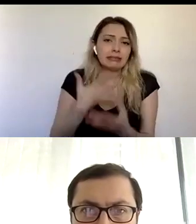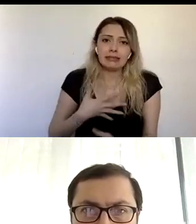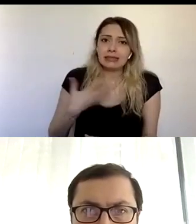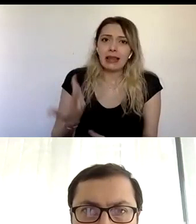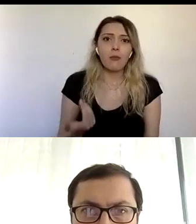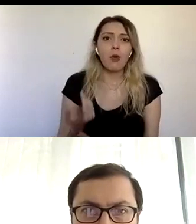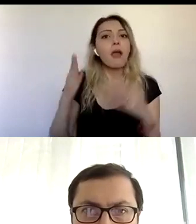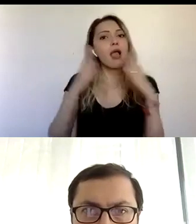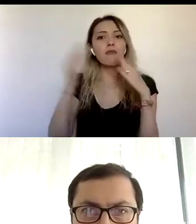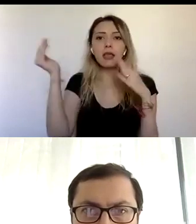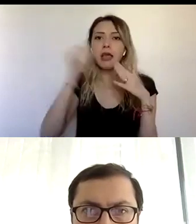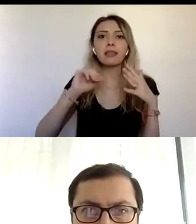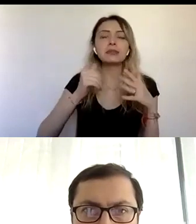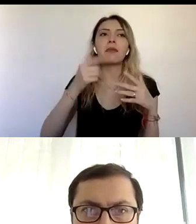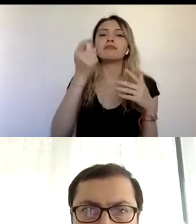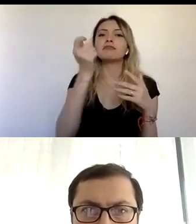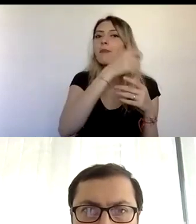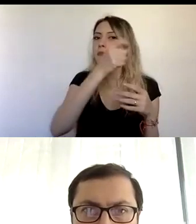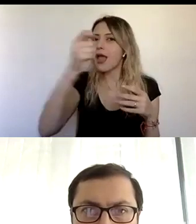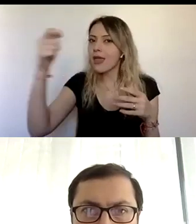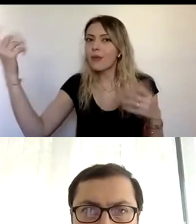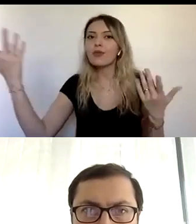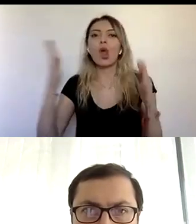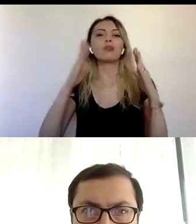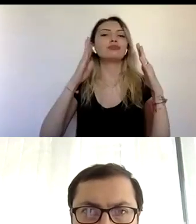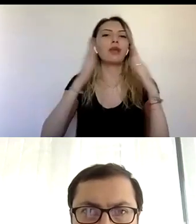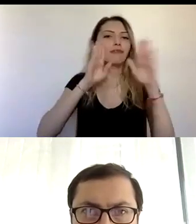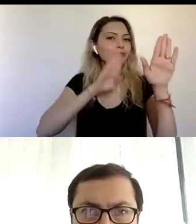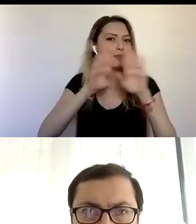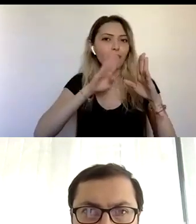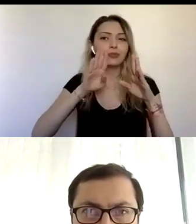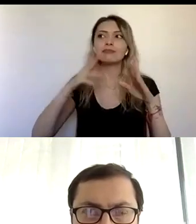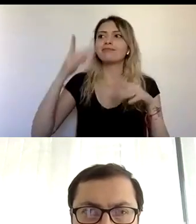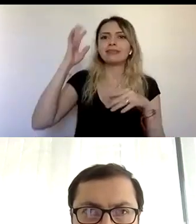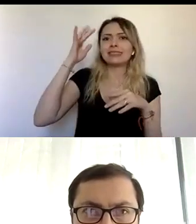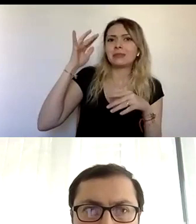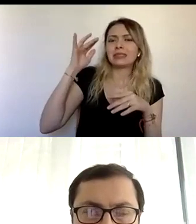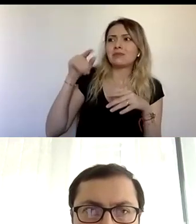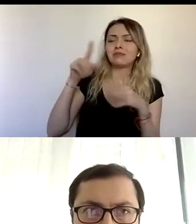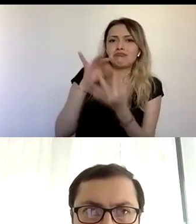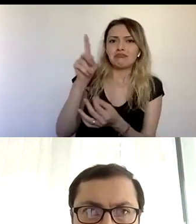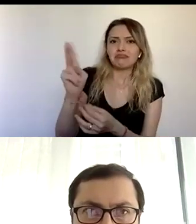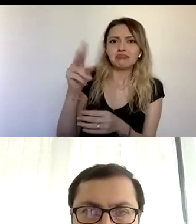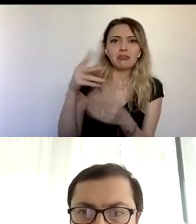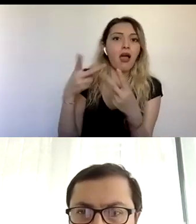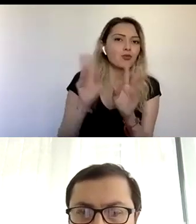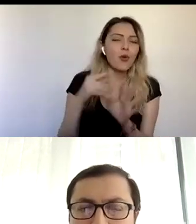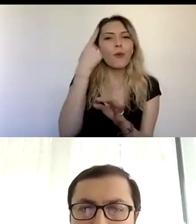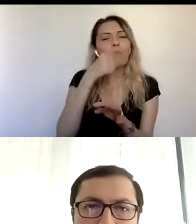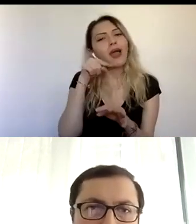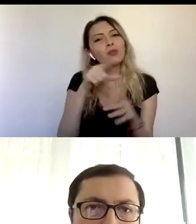kapatıyorsak, kapımızı tanımadığımız insanları niye açmıyorsak buradaki durumda bundan farksız.